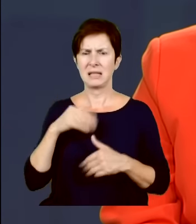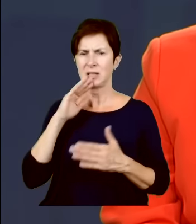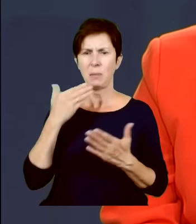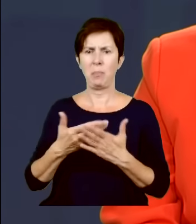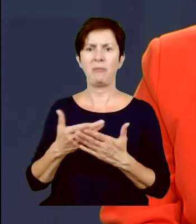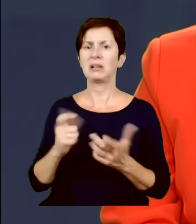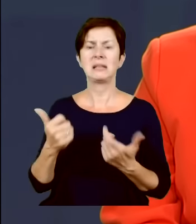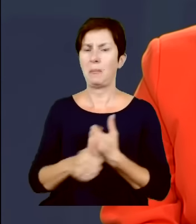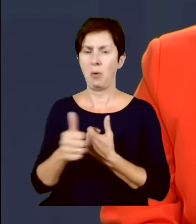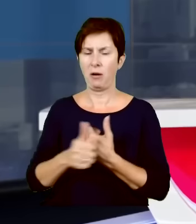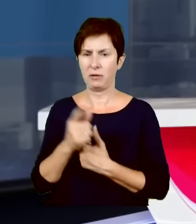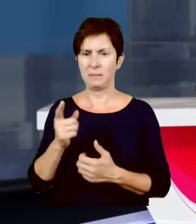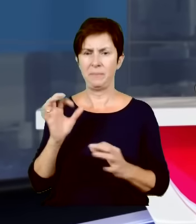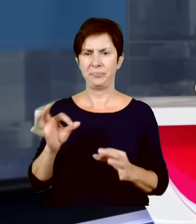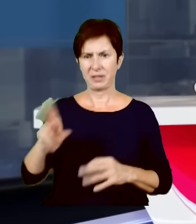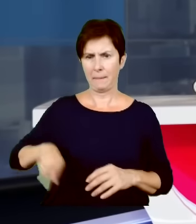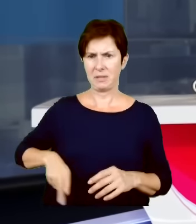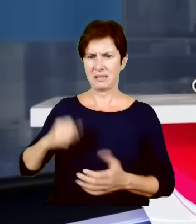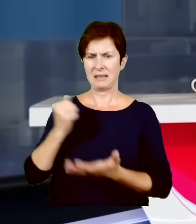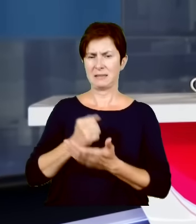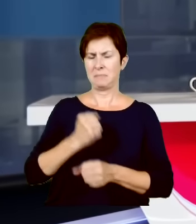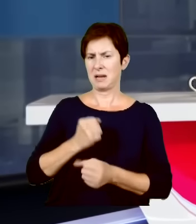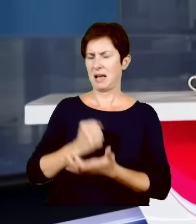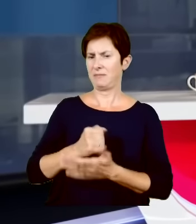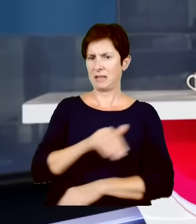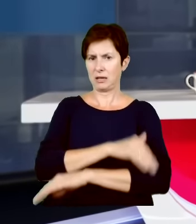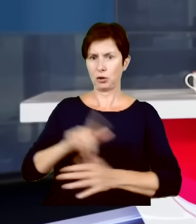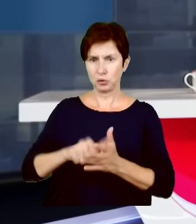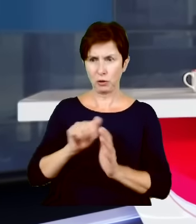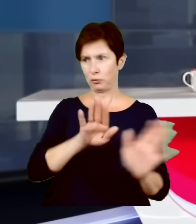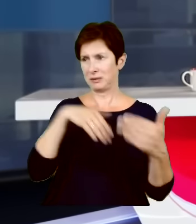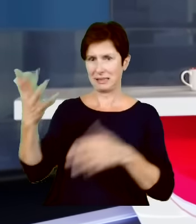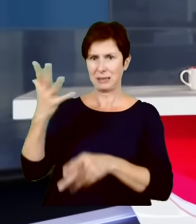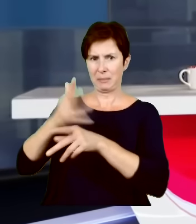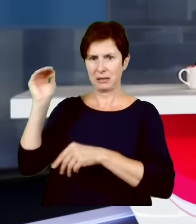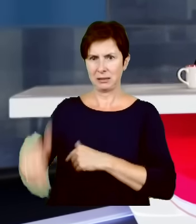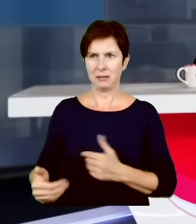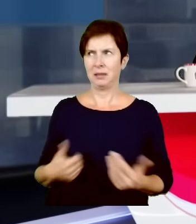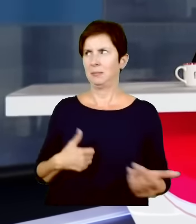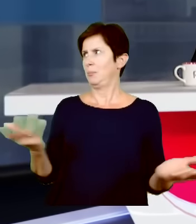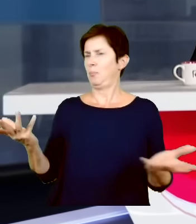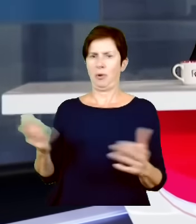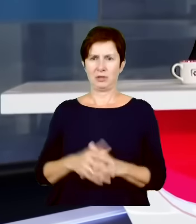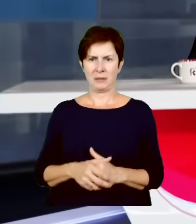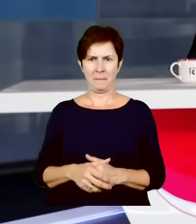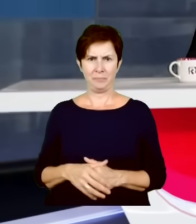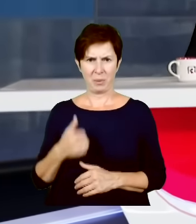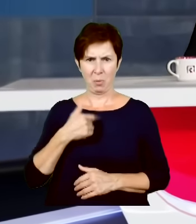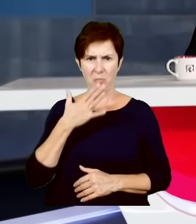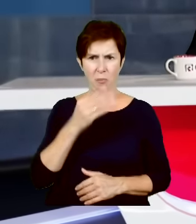minister spraw zagranicznych znowu 50s dostaje ja ja nie wiem w jakim ja kraju Żyj przecież my mówimy o etyce o standardach